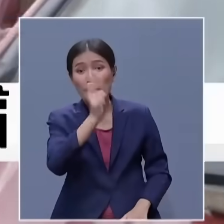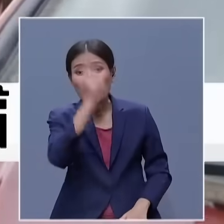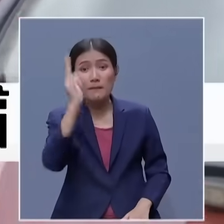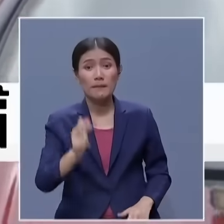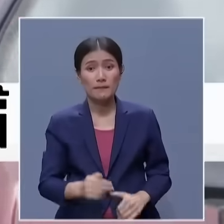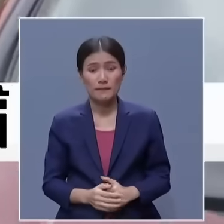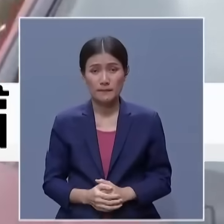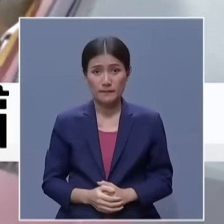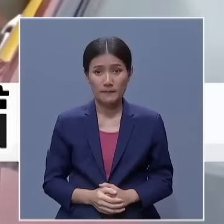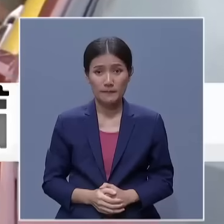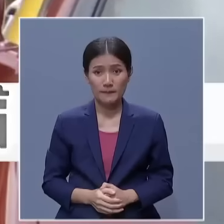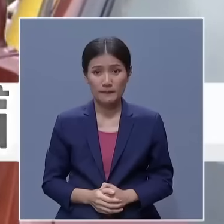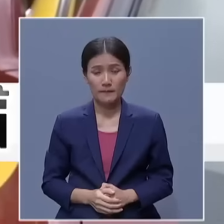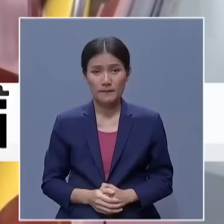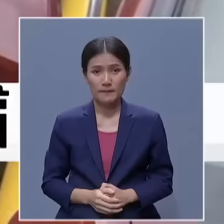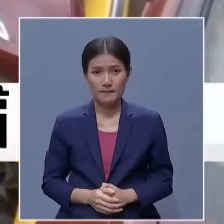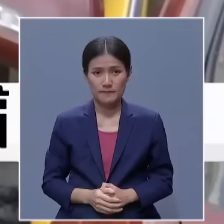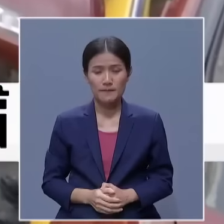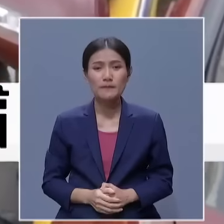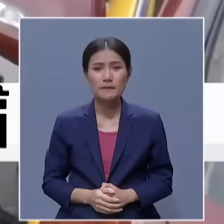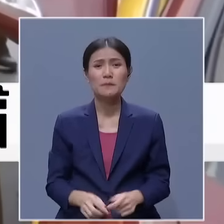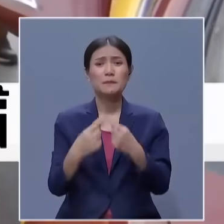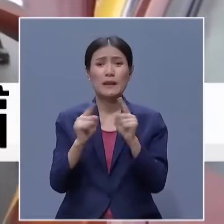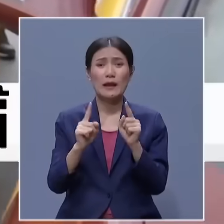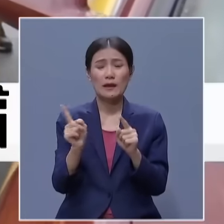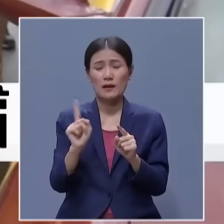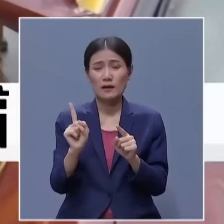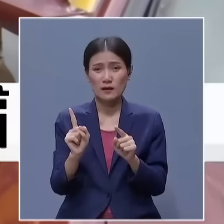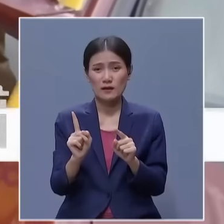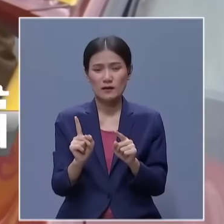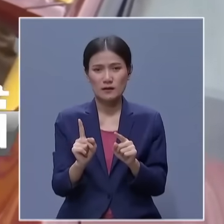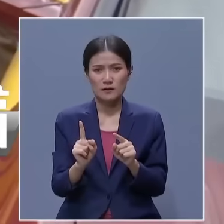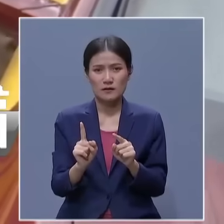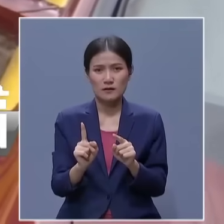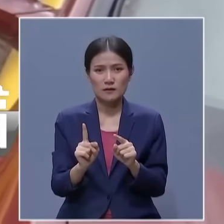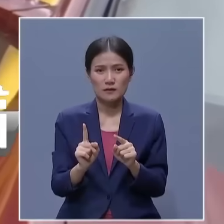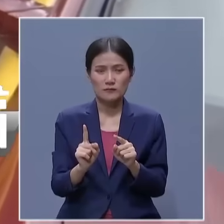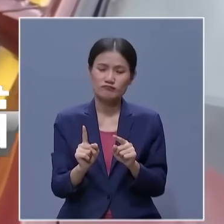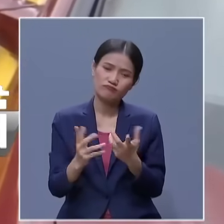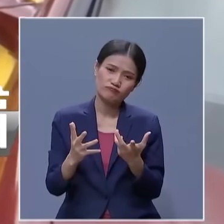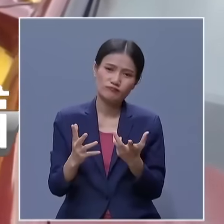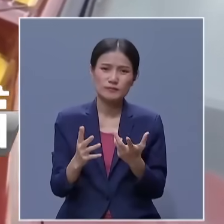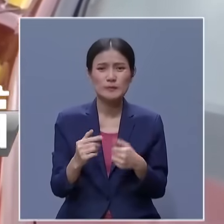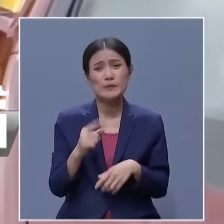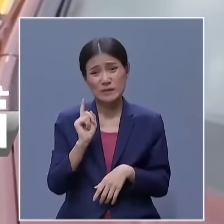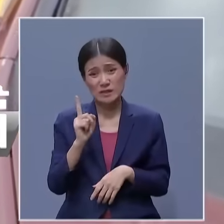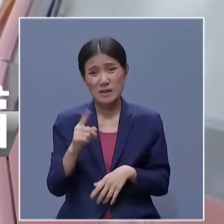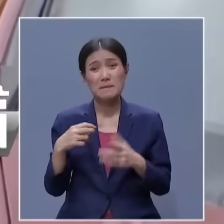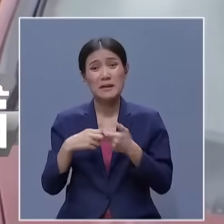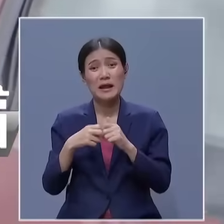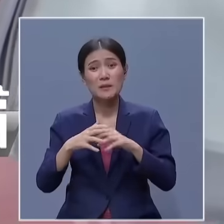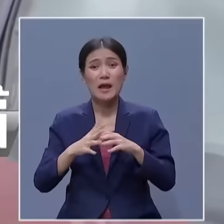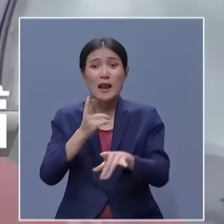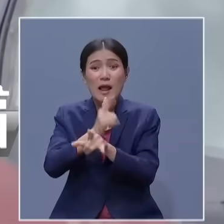พูดแบบนี้นะคะแต่ว่าทั้งหมดทั้งมวลอ่ะมันเมื่อสักครู่ที่อาร์มบอกไปอ่ะเนาะว่านอกเหนือจากเรื่องของการท้าดวลเล่